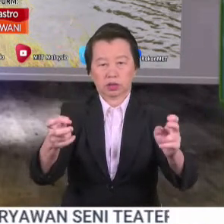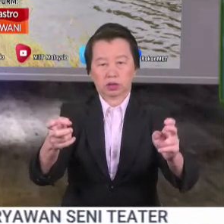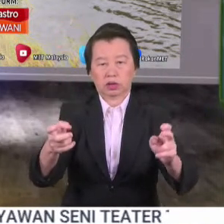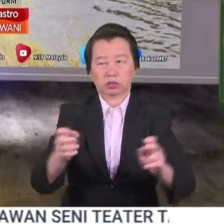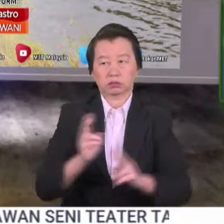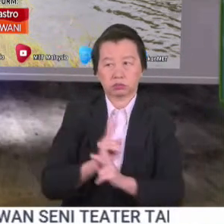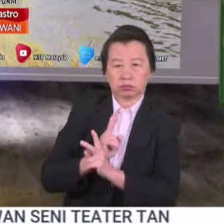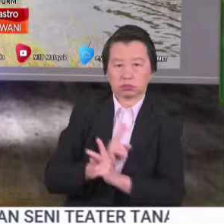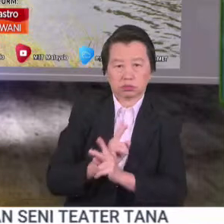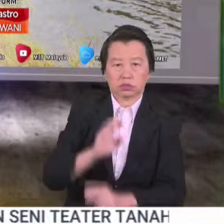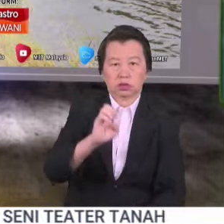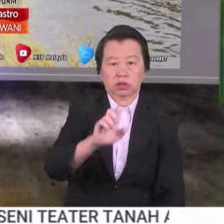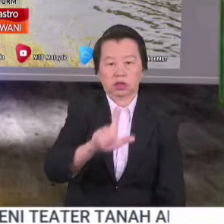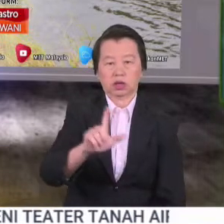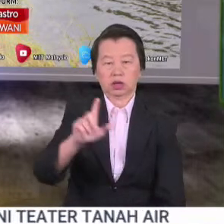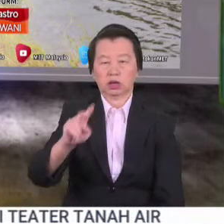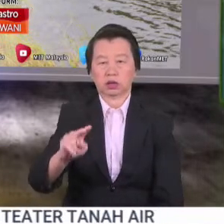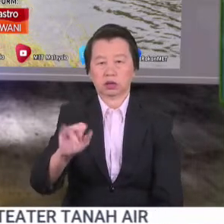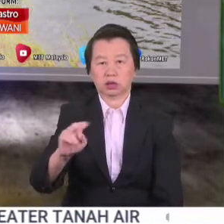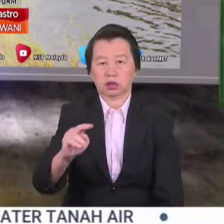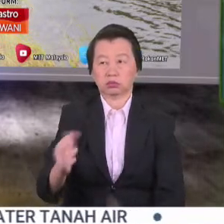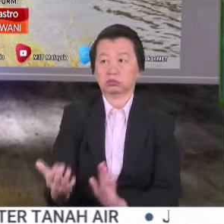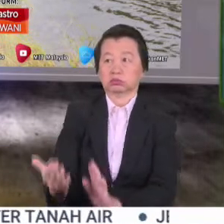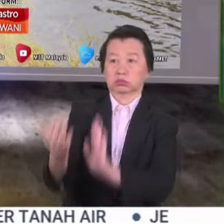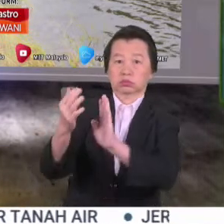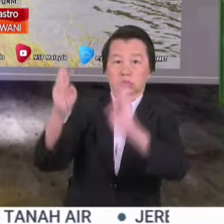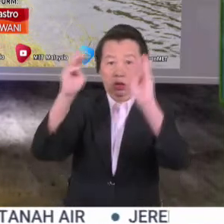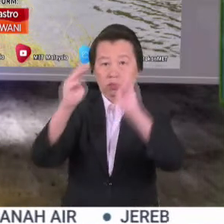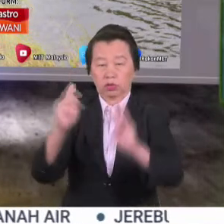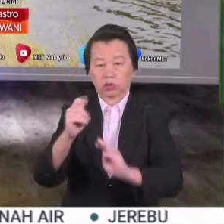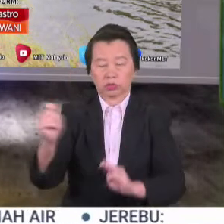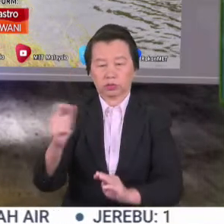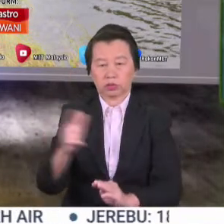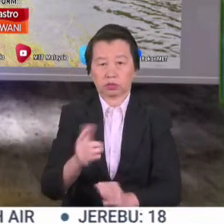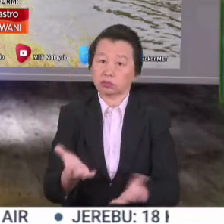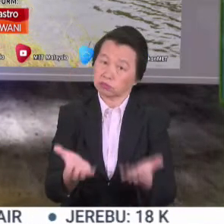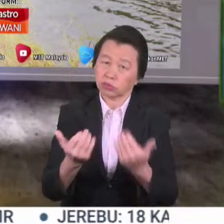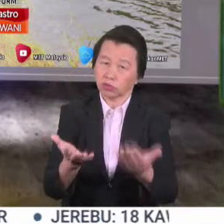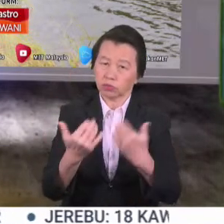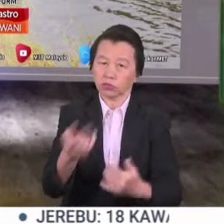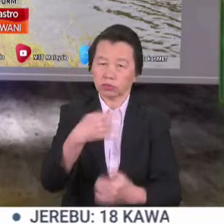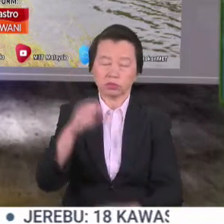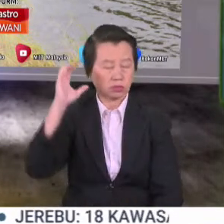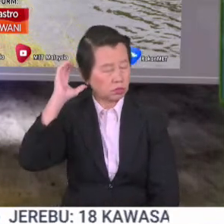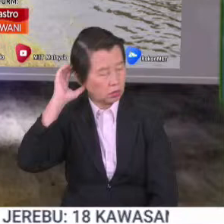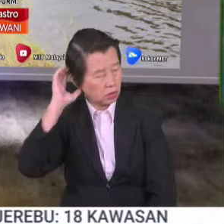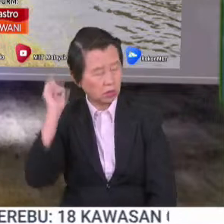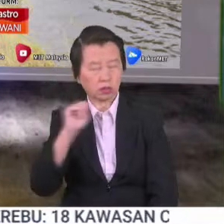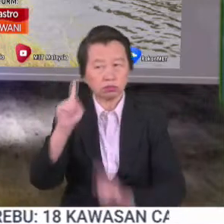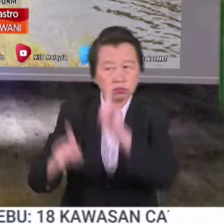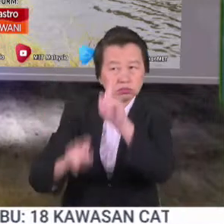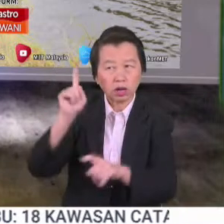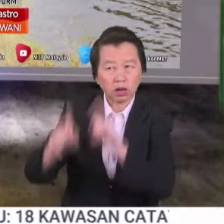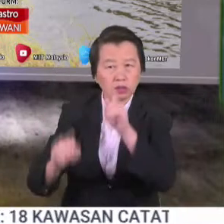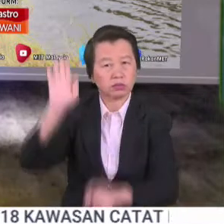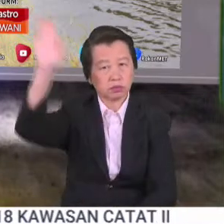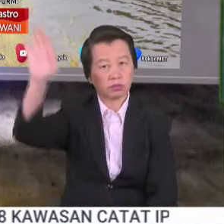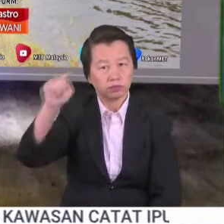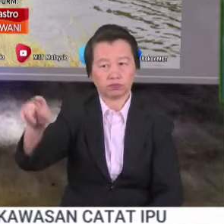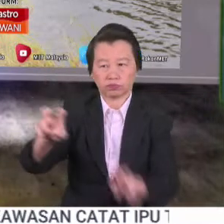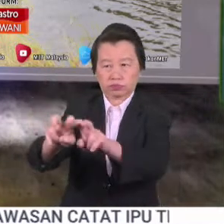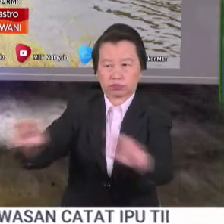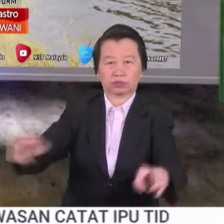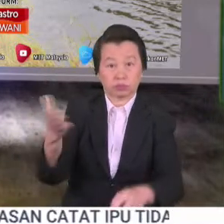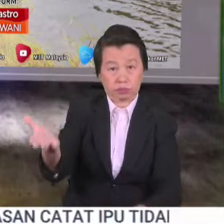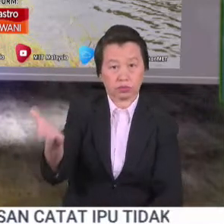waspada El Nino hadapi monsun timelut Jom ambil peluang ini untuk mendengar dan bertanyakan soalan kepada barisan